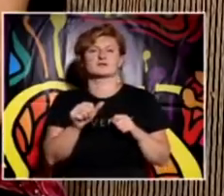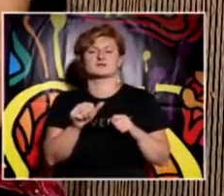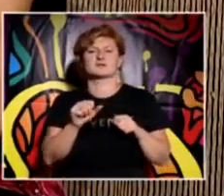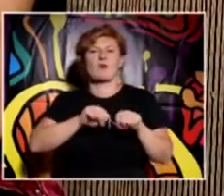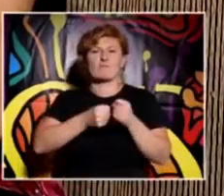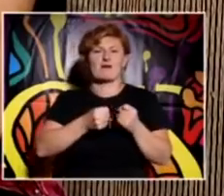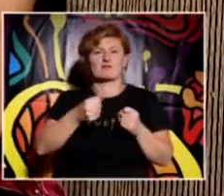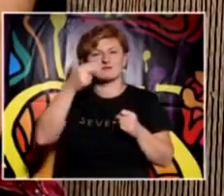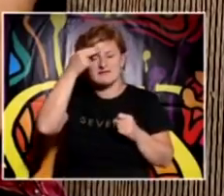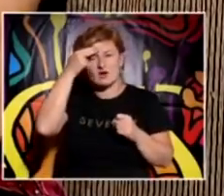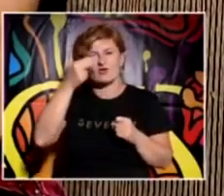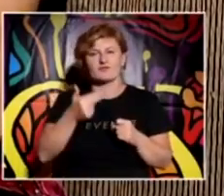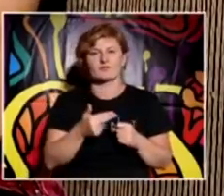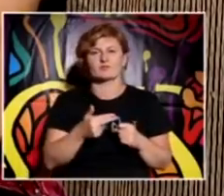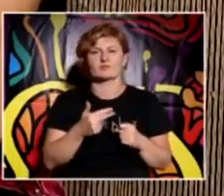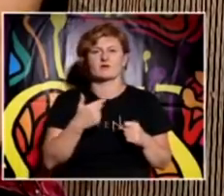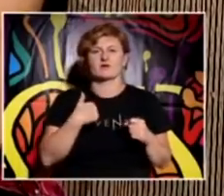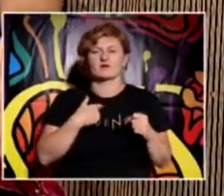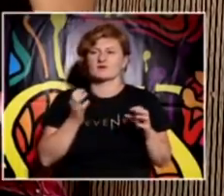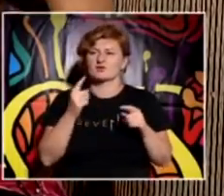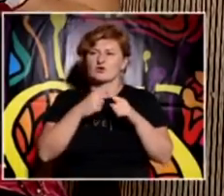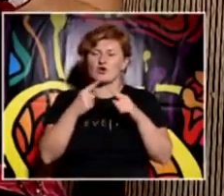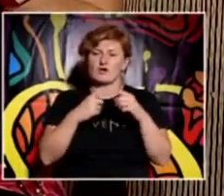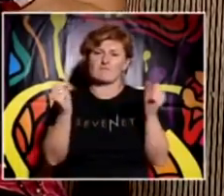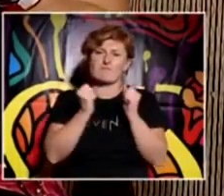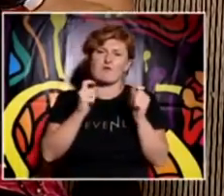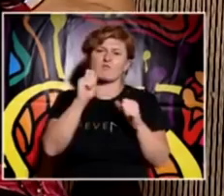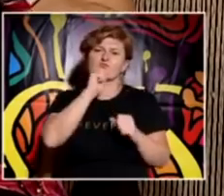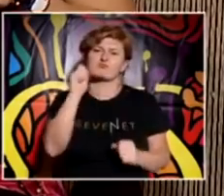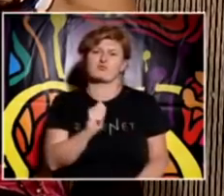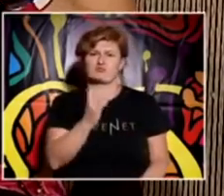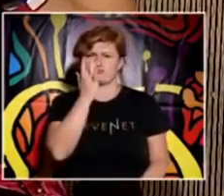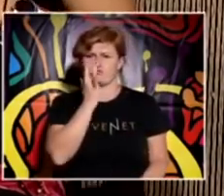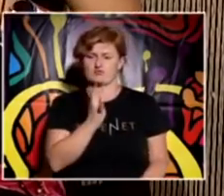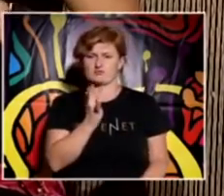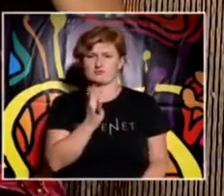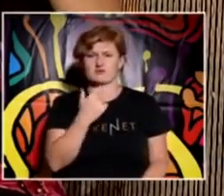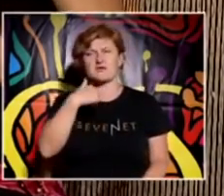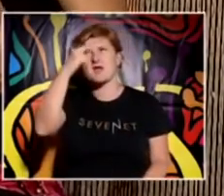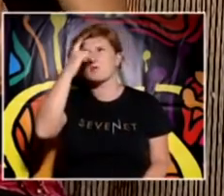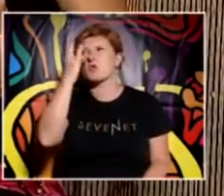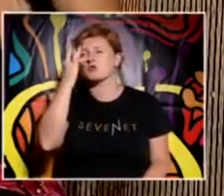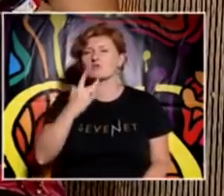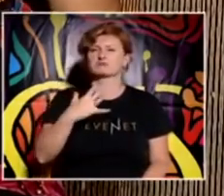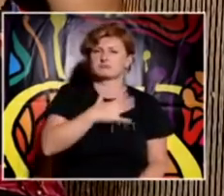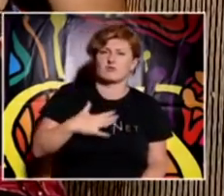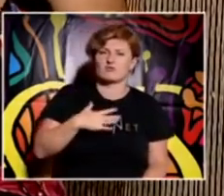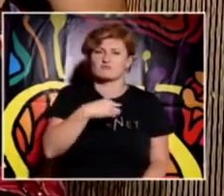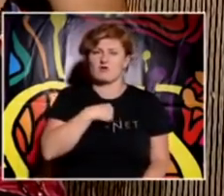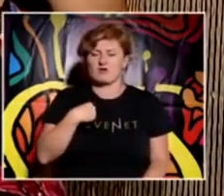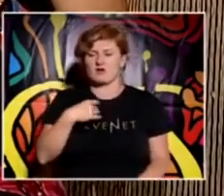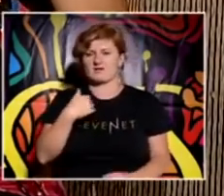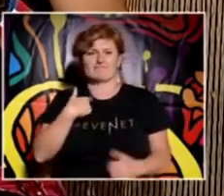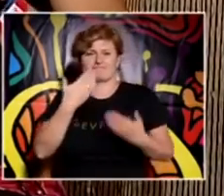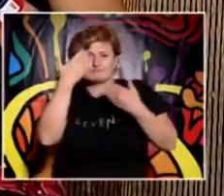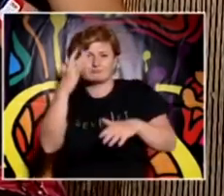ale strasznie obawiałam się podróży do Rosji. Jakoś tak myślałam, że Rosjanie nie do końca mogą przypadać za Polakami, że jakoś się nie dogadamy, rosyjskiego